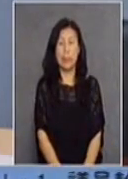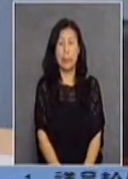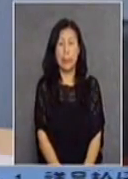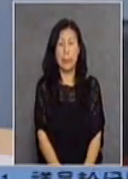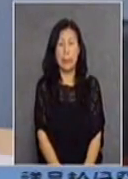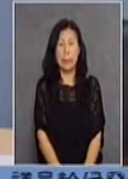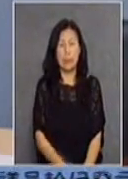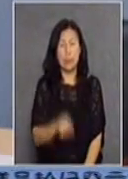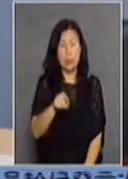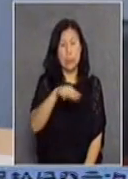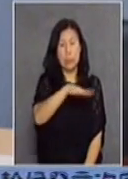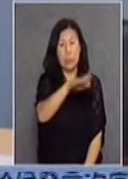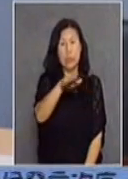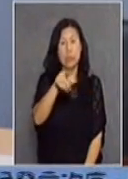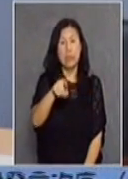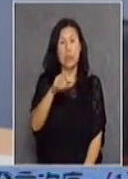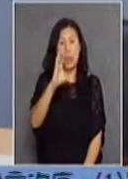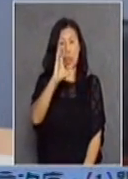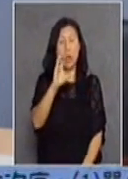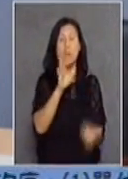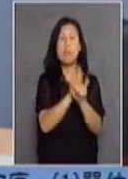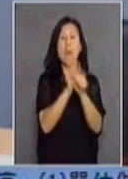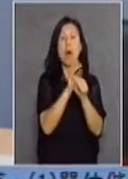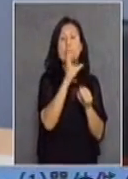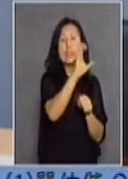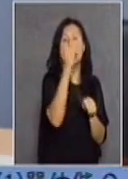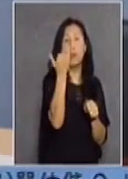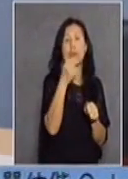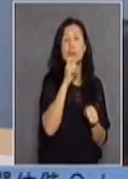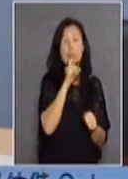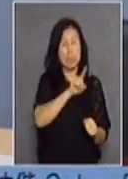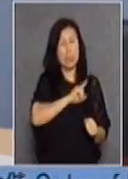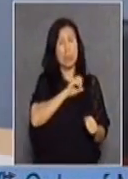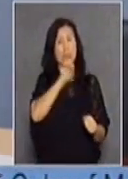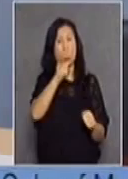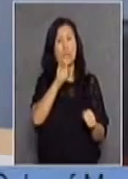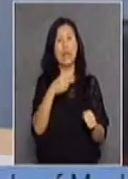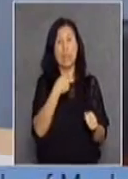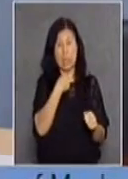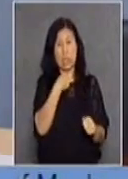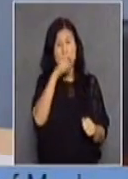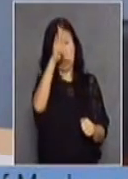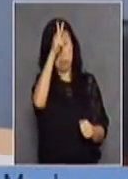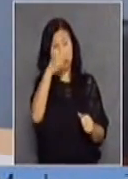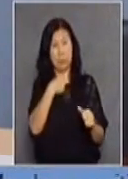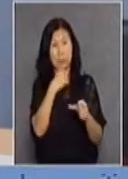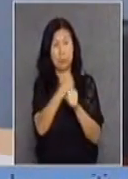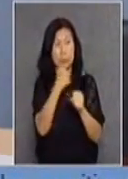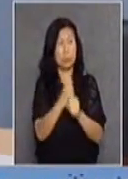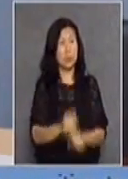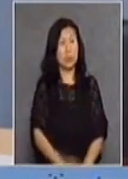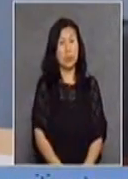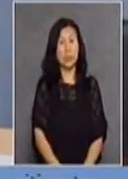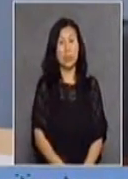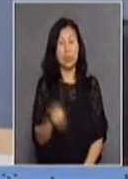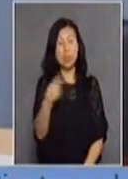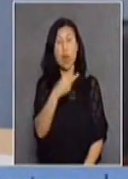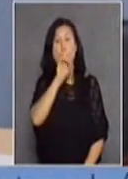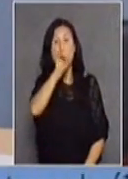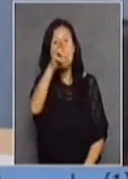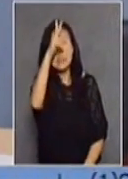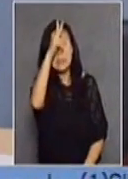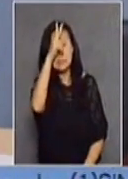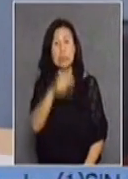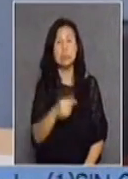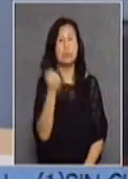佢係個好明顯嘅涼粉。佢自己講嘅嘢，佢而家作埋政府做啦。佢會唔會再同政府講講咧？